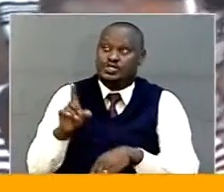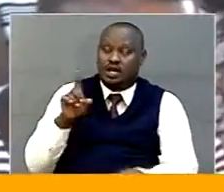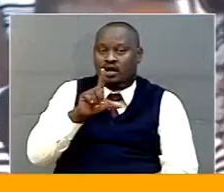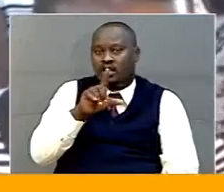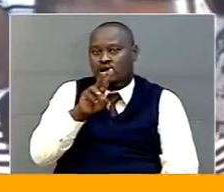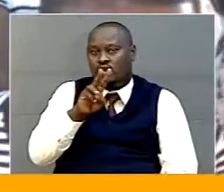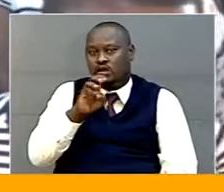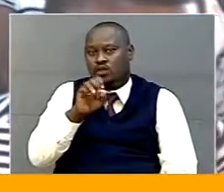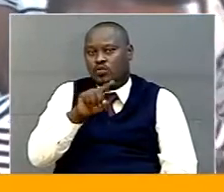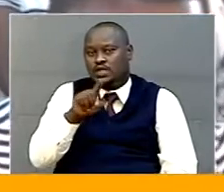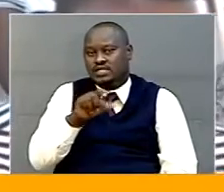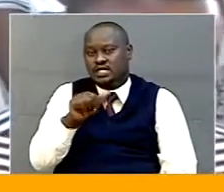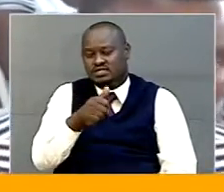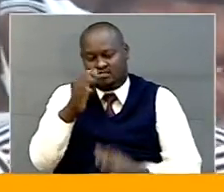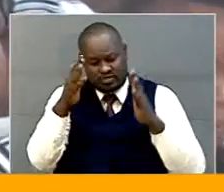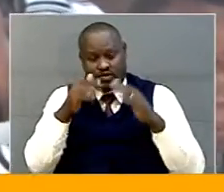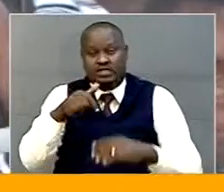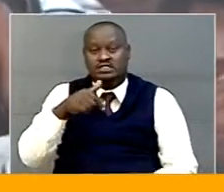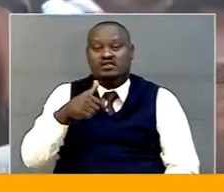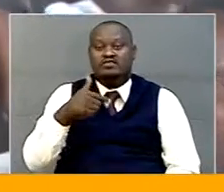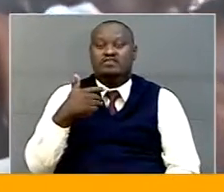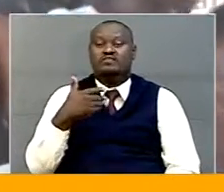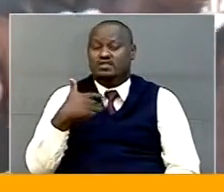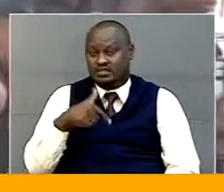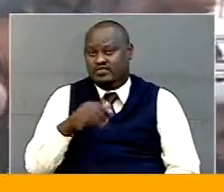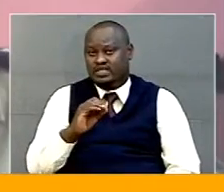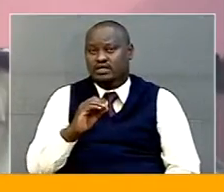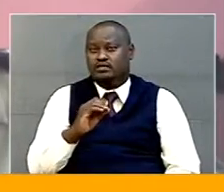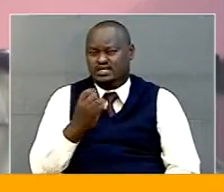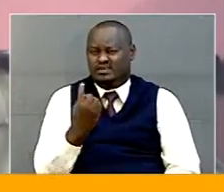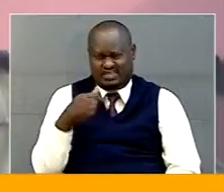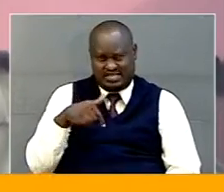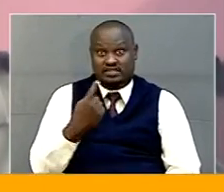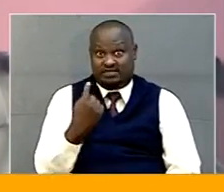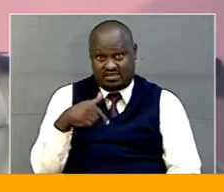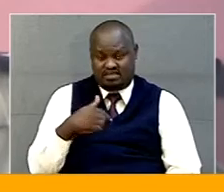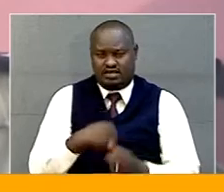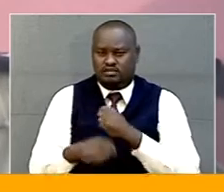Kajjansi ng'ejaguza emyaka 17 bukyanga egunjibwawo.